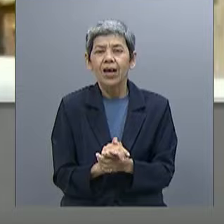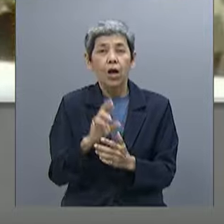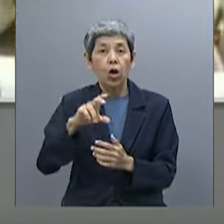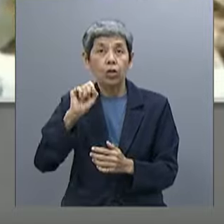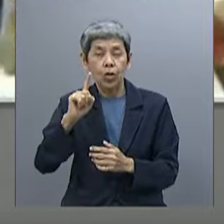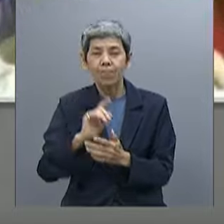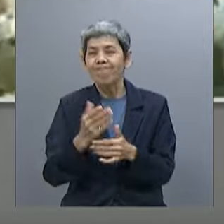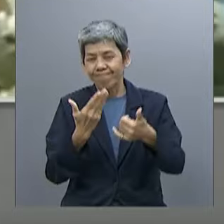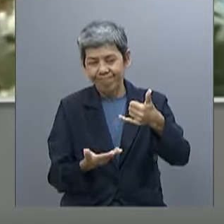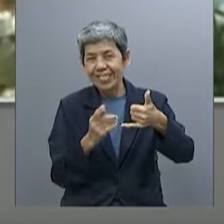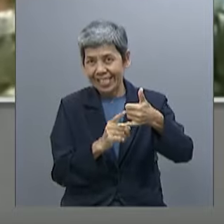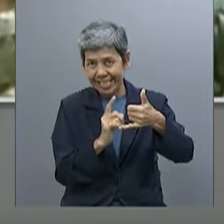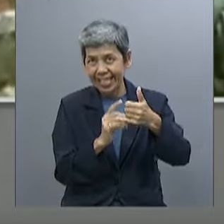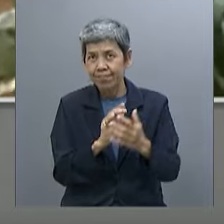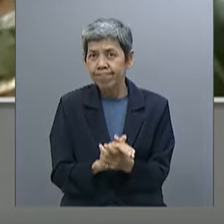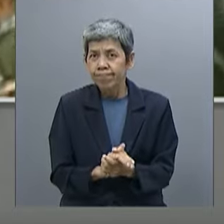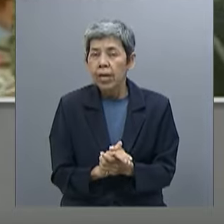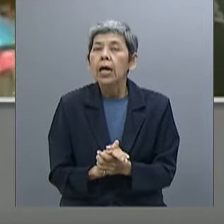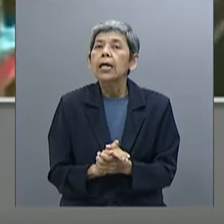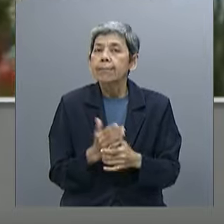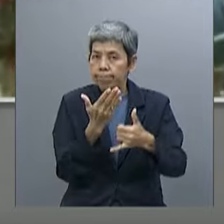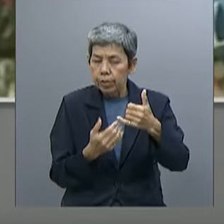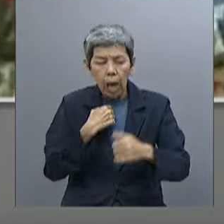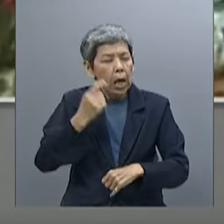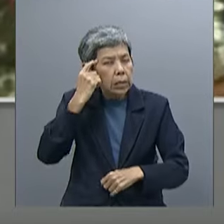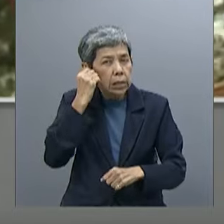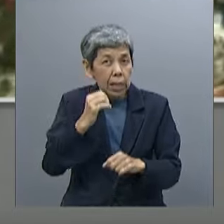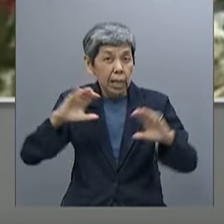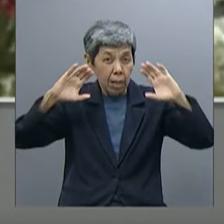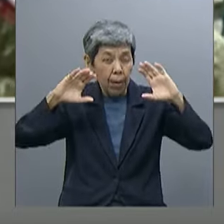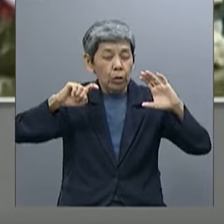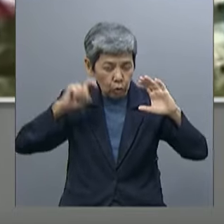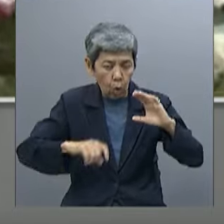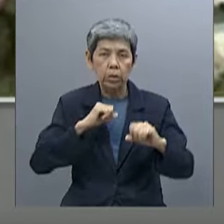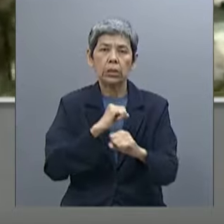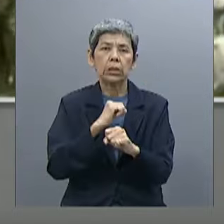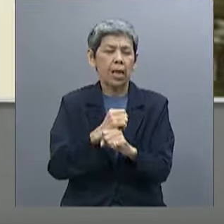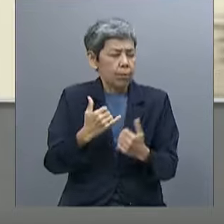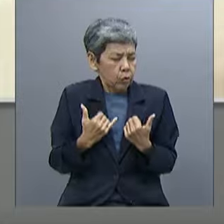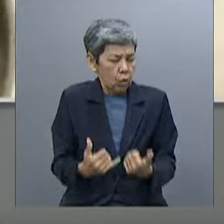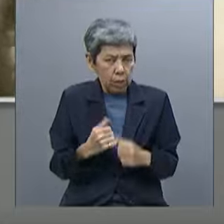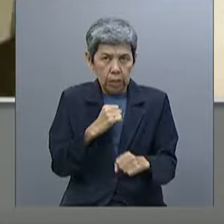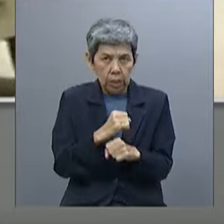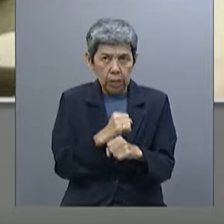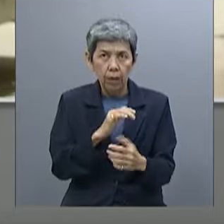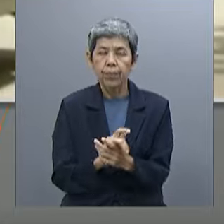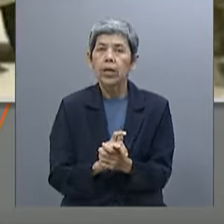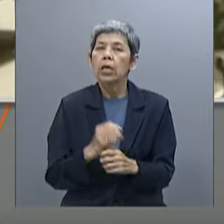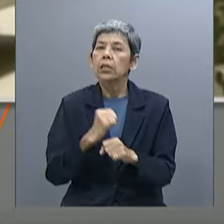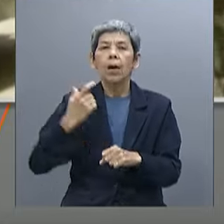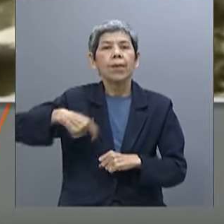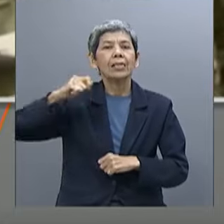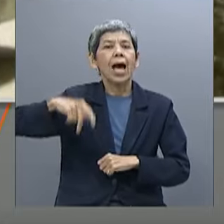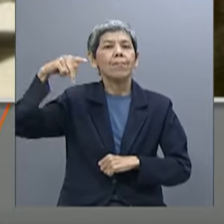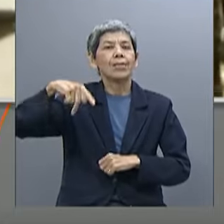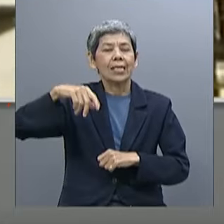ย์ปณิธานวัฒนายากรค่ะอาจารย์ปณิธานมองว่าสิ่งที่รัฐบาลควรจะทำหลังจากนี้คือการตั้งศาลพิเศษห